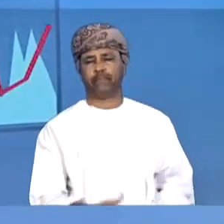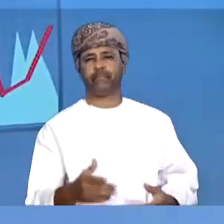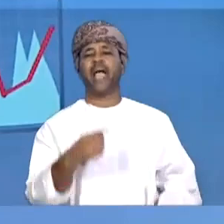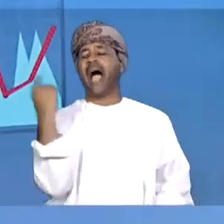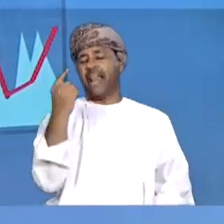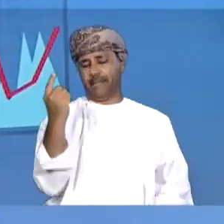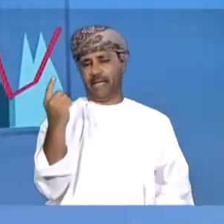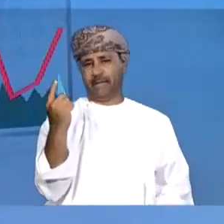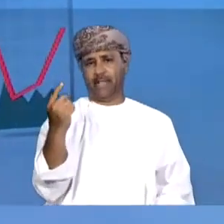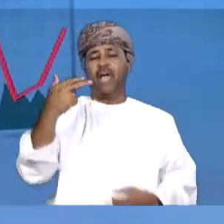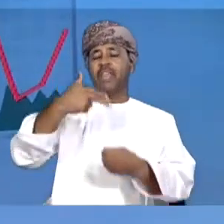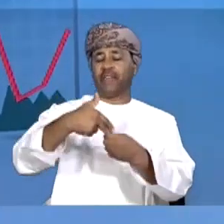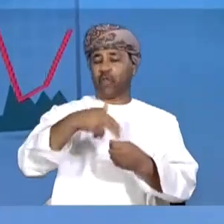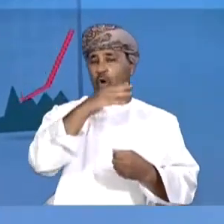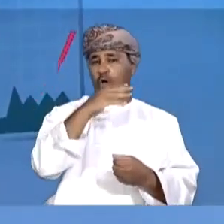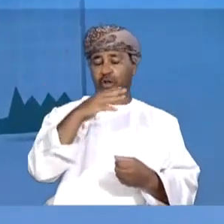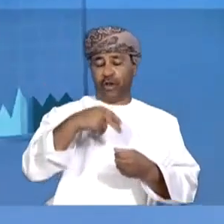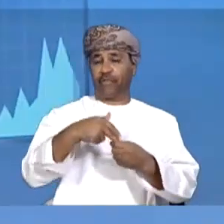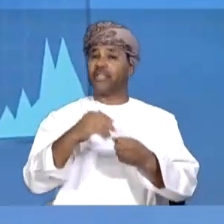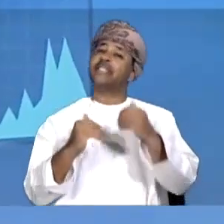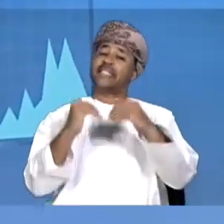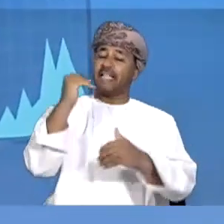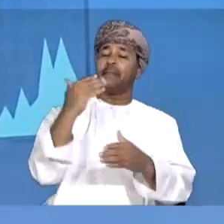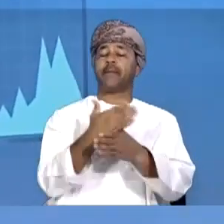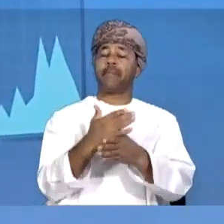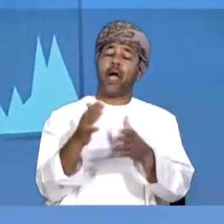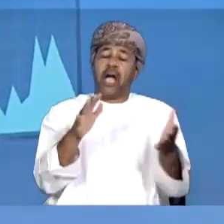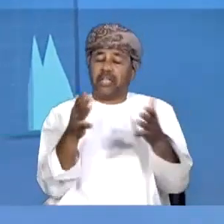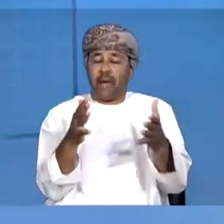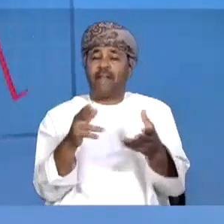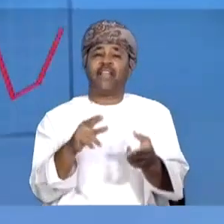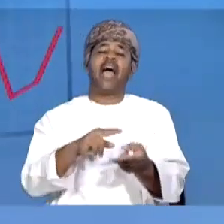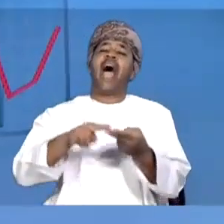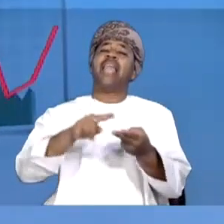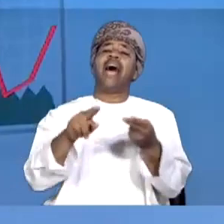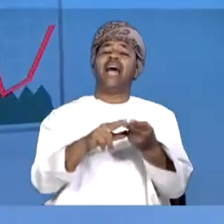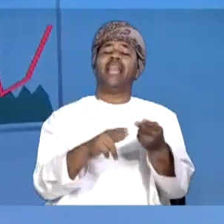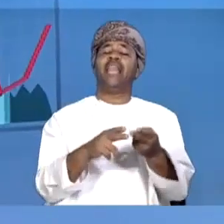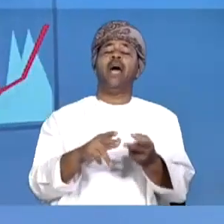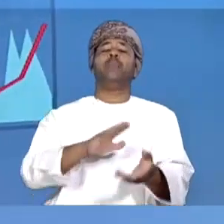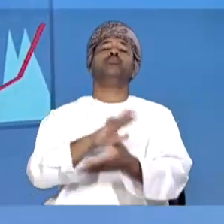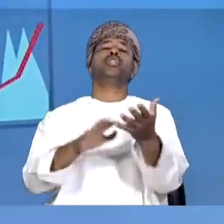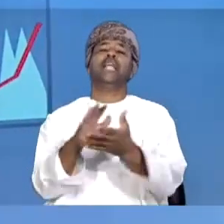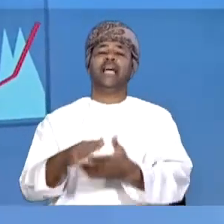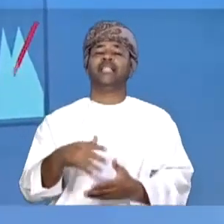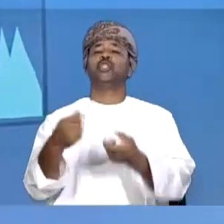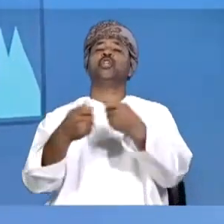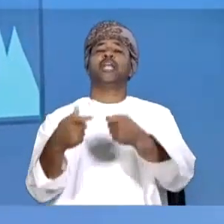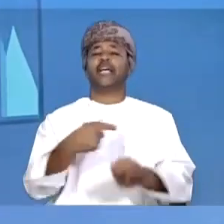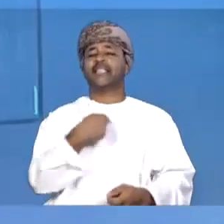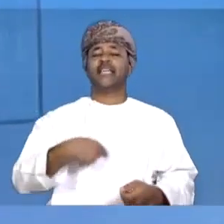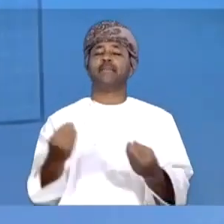عالميا، سجلت أسعار النفط ارتفاعا نتيجة لزيادة الاحتمالات بشأن حل الخلافات التجارية بين الولايات المتحدة